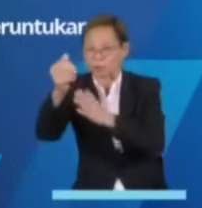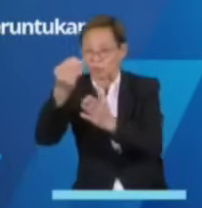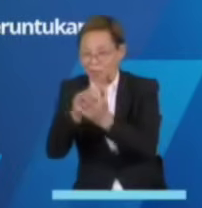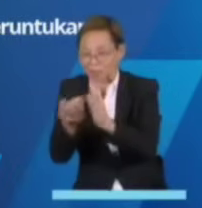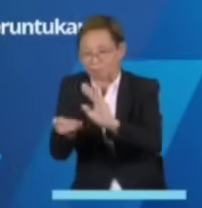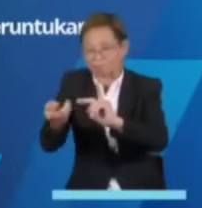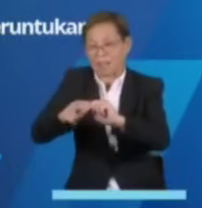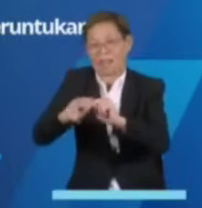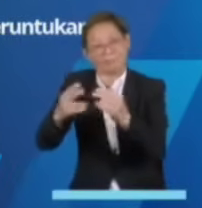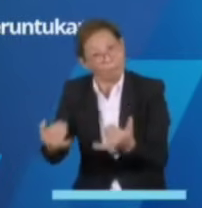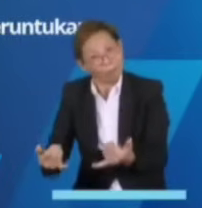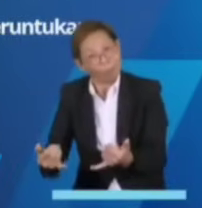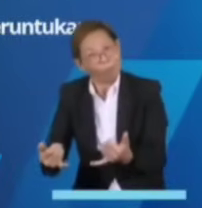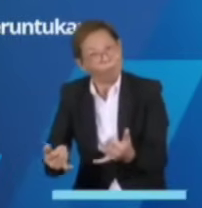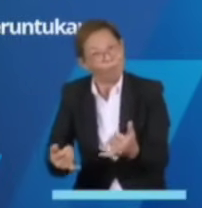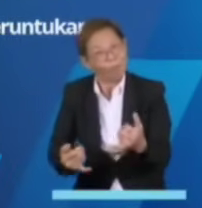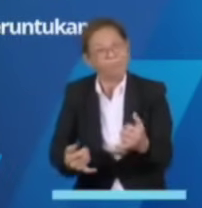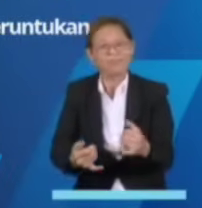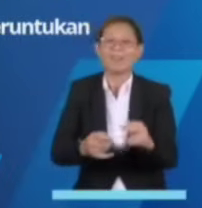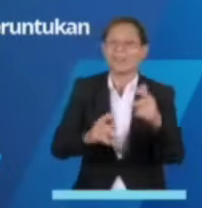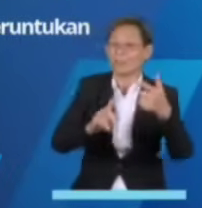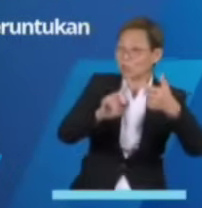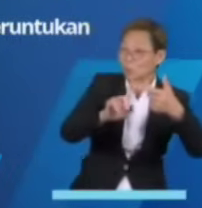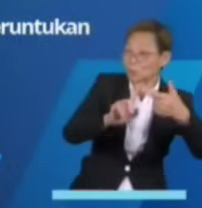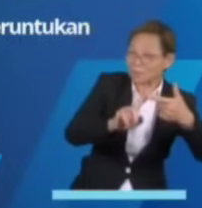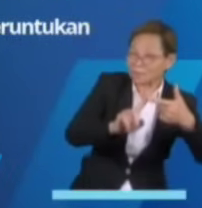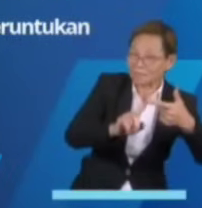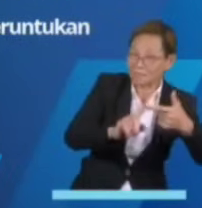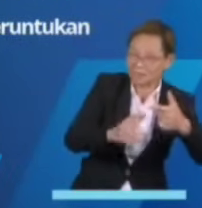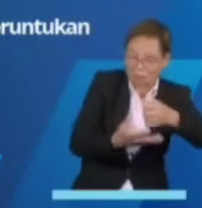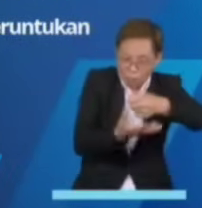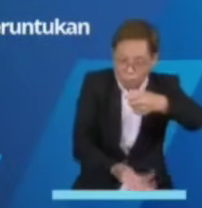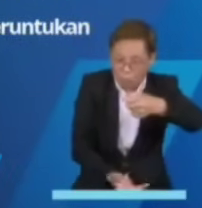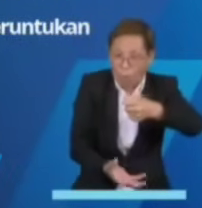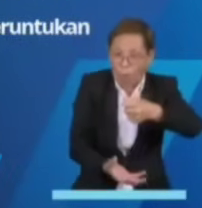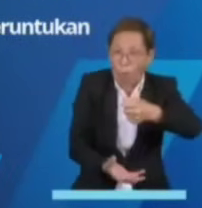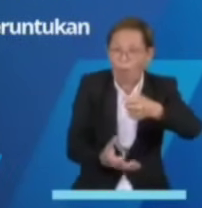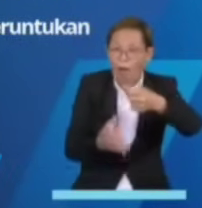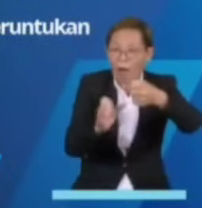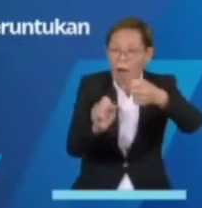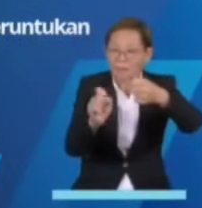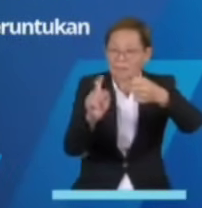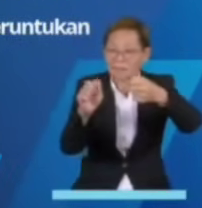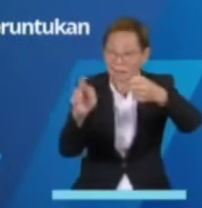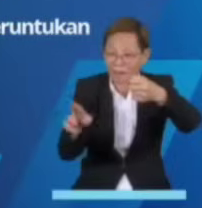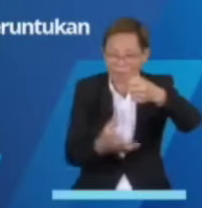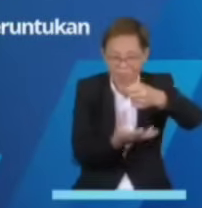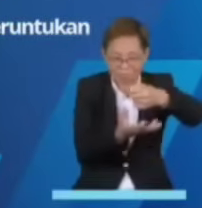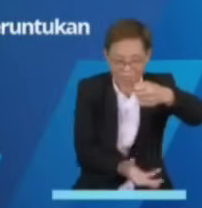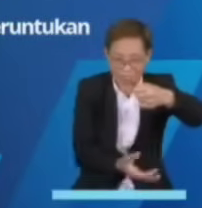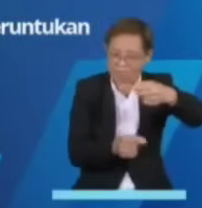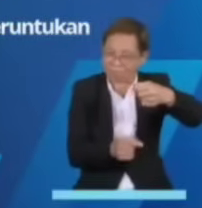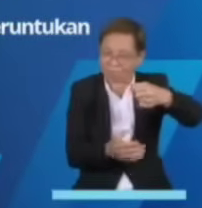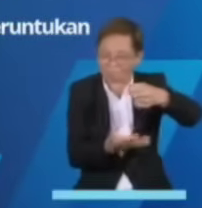RM1,200 sekarang. Kedua, peruntukan sumbangan tunai rahmah